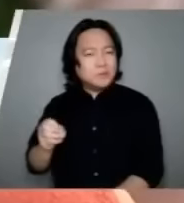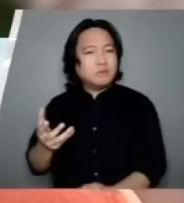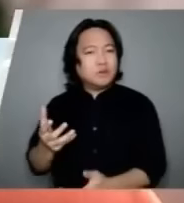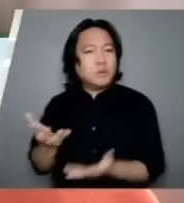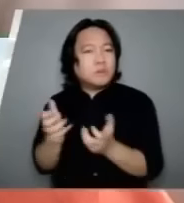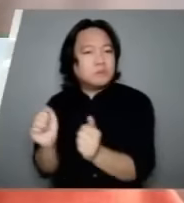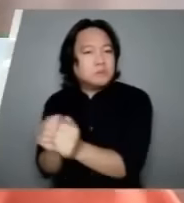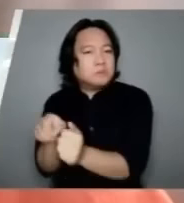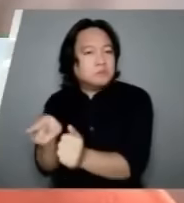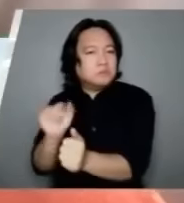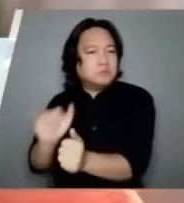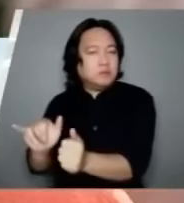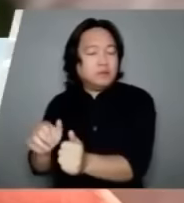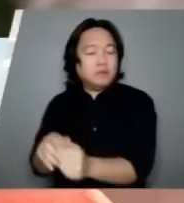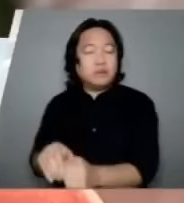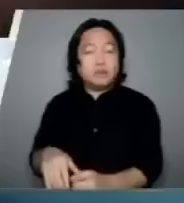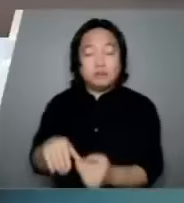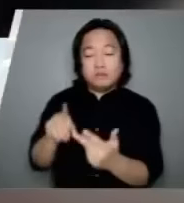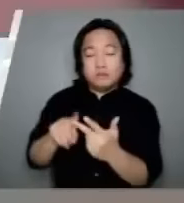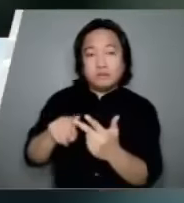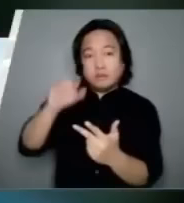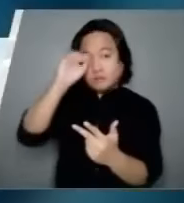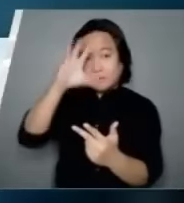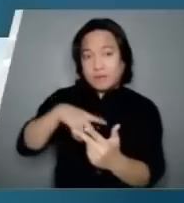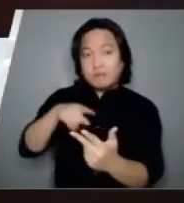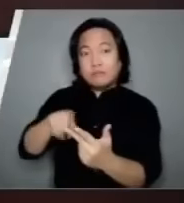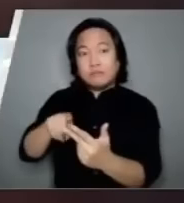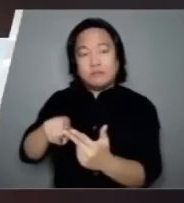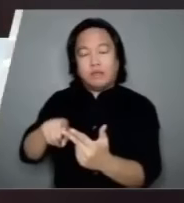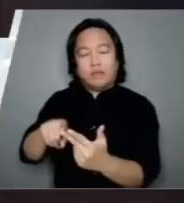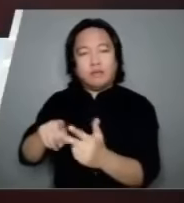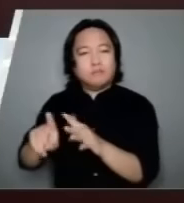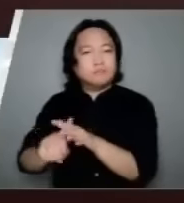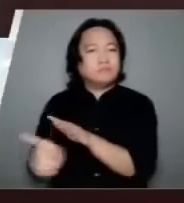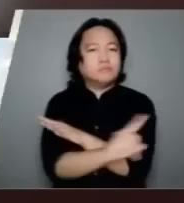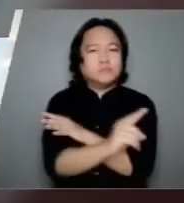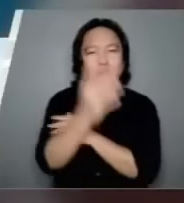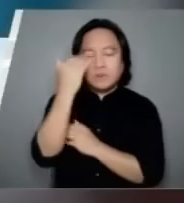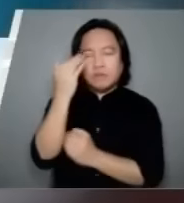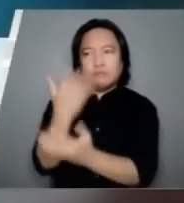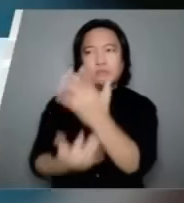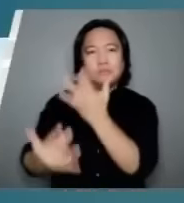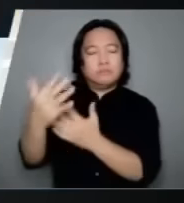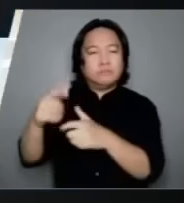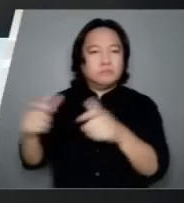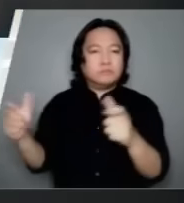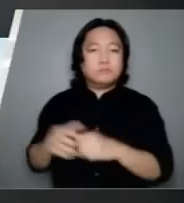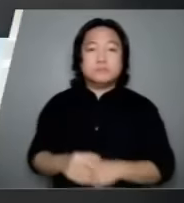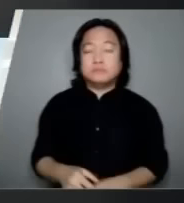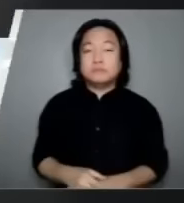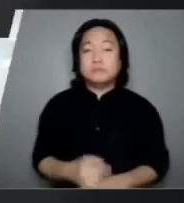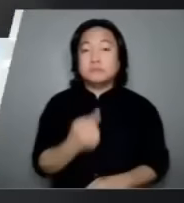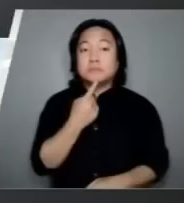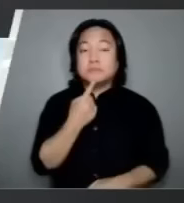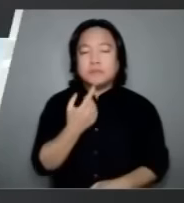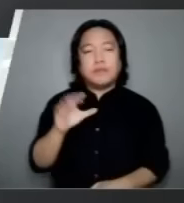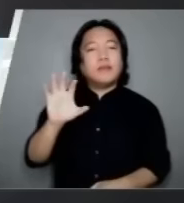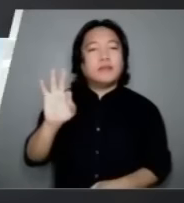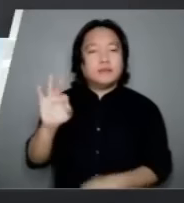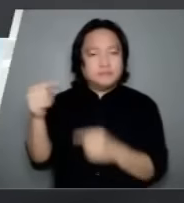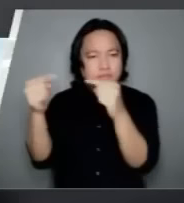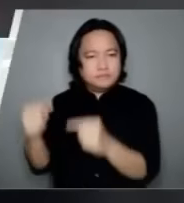lalaki. Eh, kasi may paso na, malaki na ang apoy. Sa tala ng BFP Caloocan, siyam ang nasaktan. Tatlo sa kanila ay